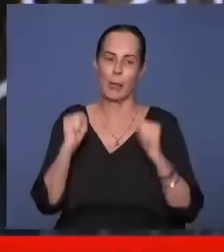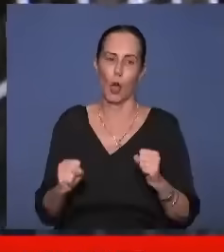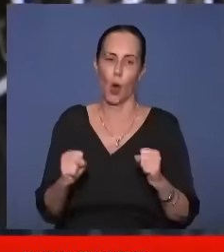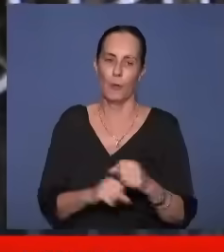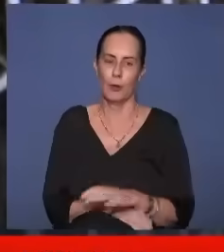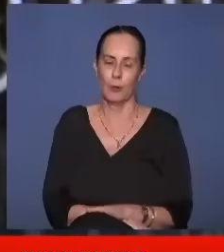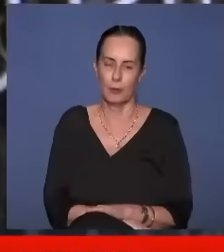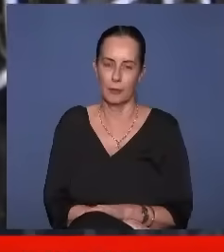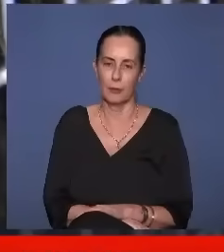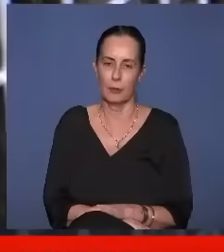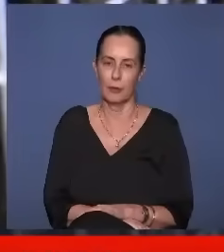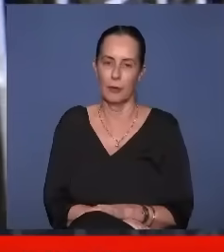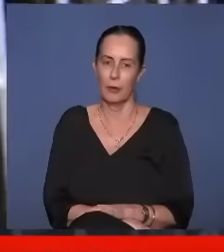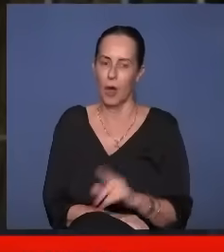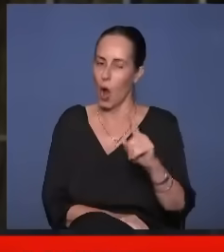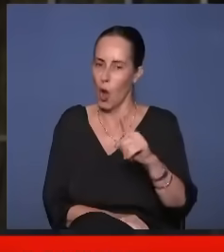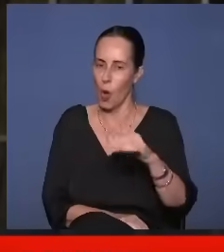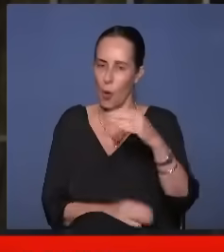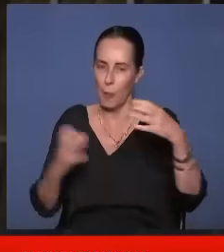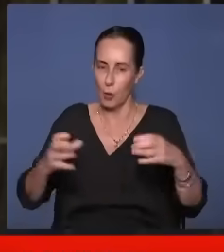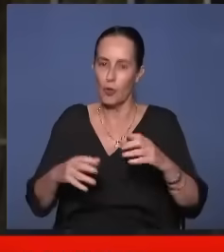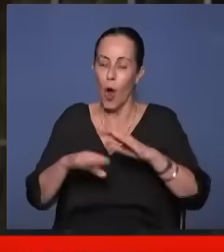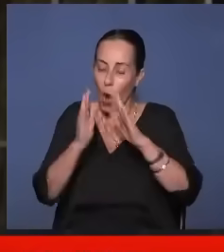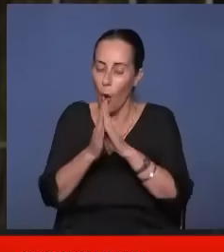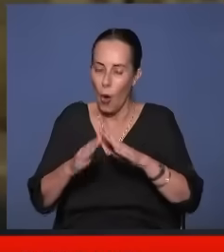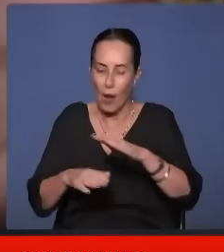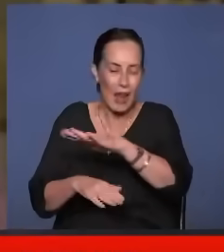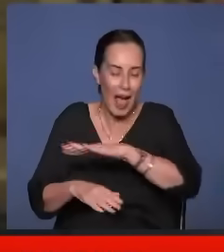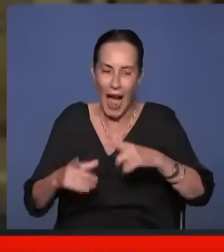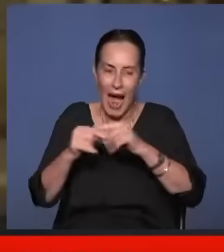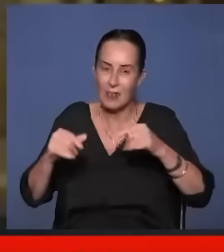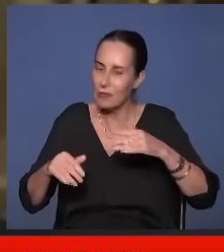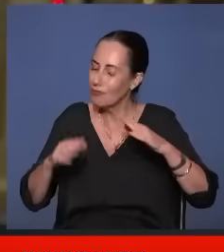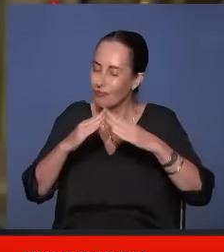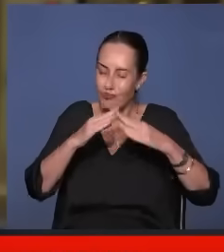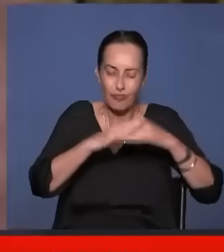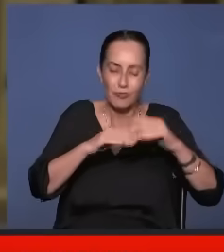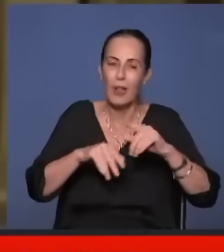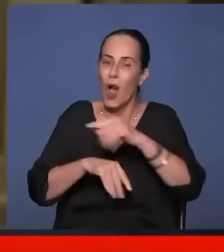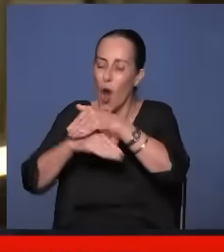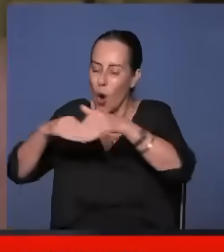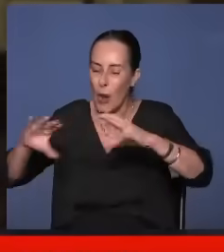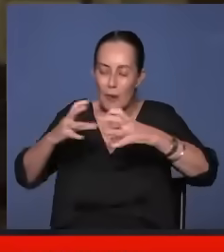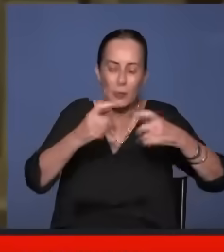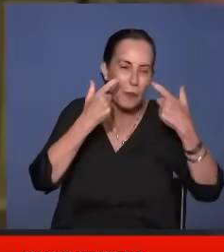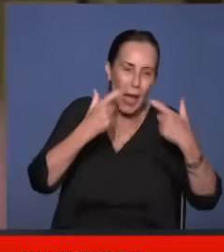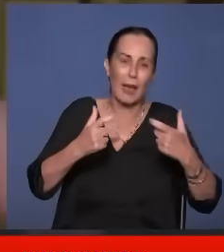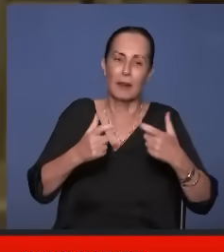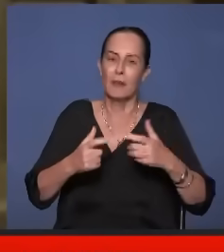את מירב הביטחון. להתיישב לא בגוש קטיף דווקא, להתיישב על כל חבל עזה, על כל הרצועה, על כל, נגן על כל האזורים, על כל הקיבוצים, על